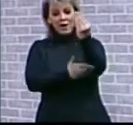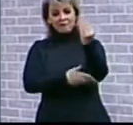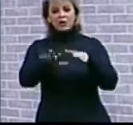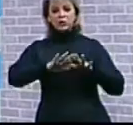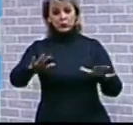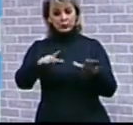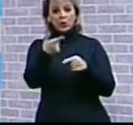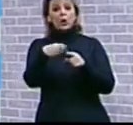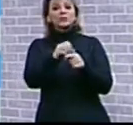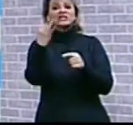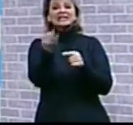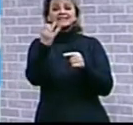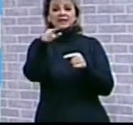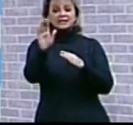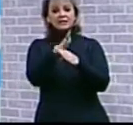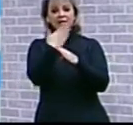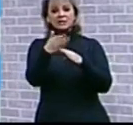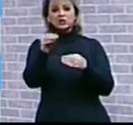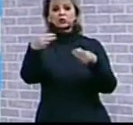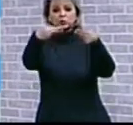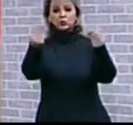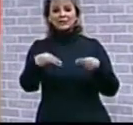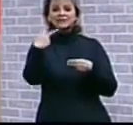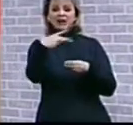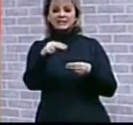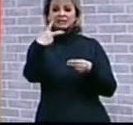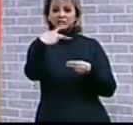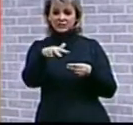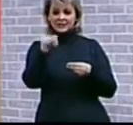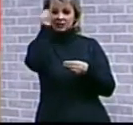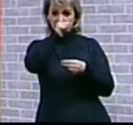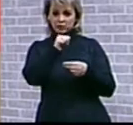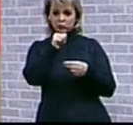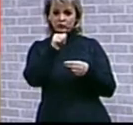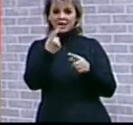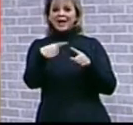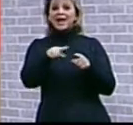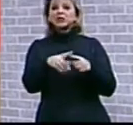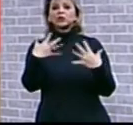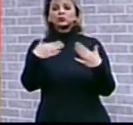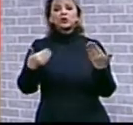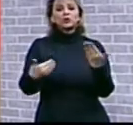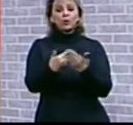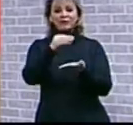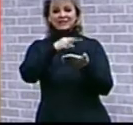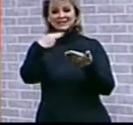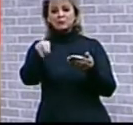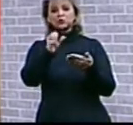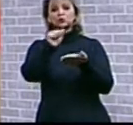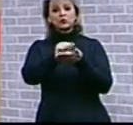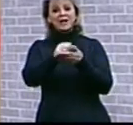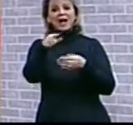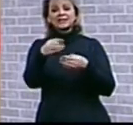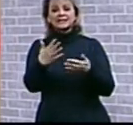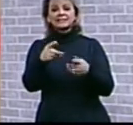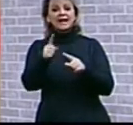юбки. Очень интересный раздел журналов 20-30-х годов. Это уже новый тип журналов. Они